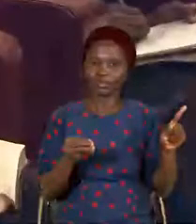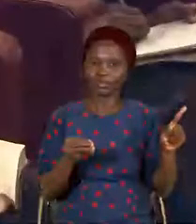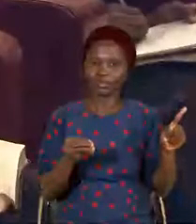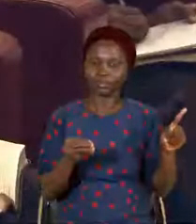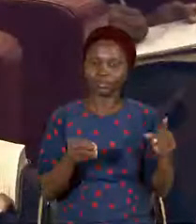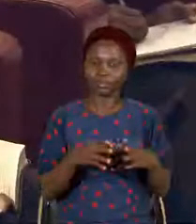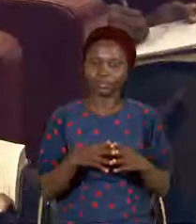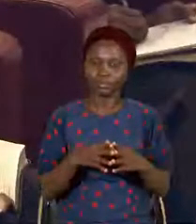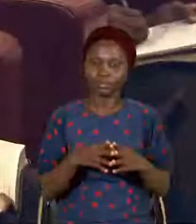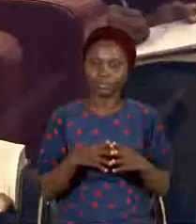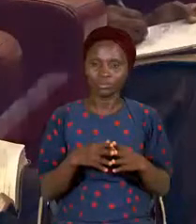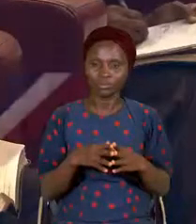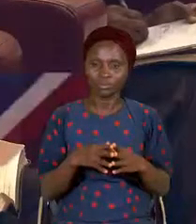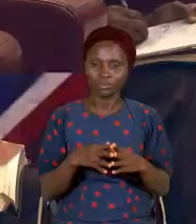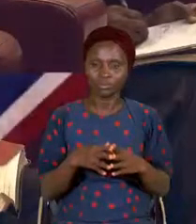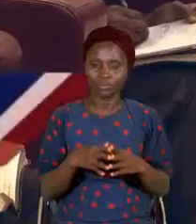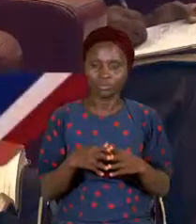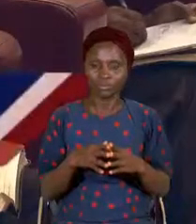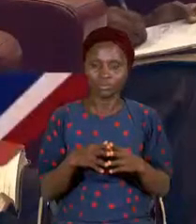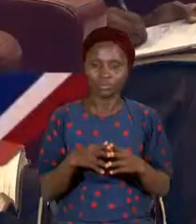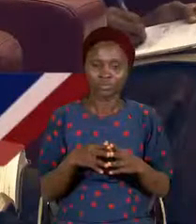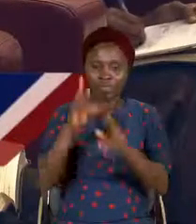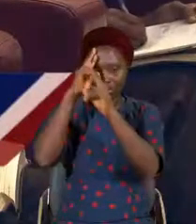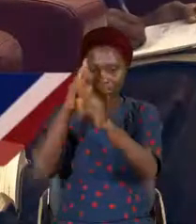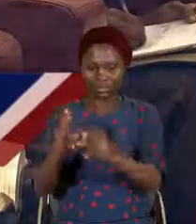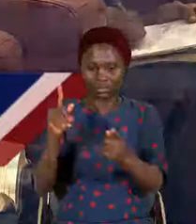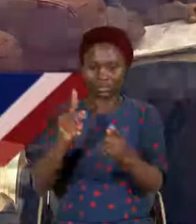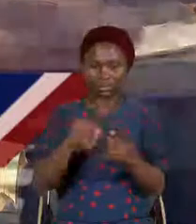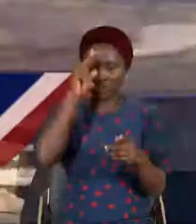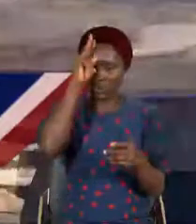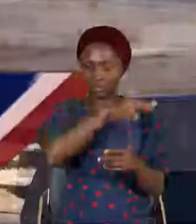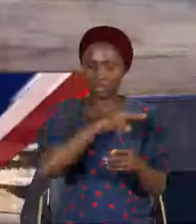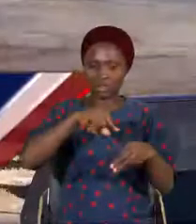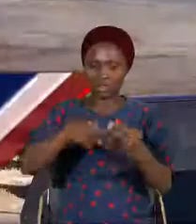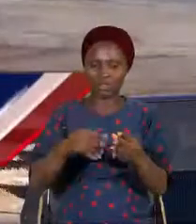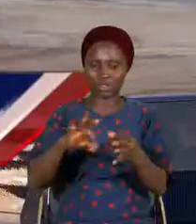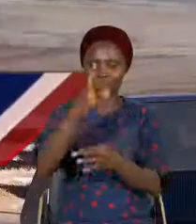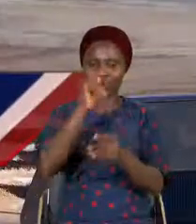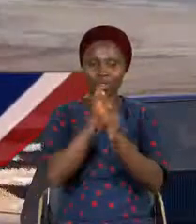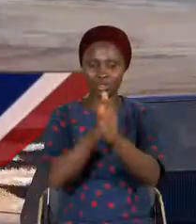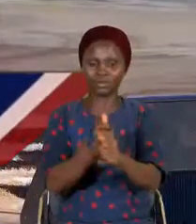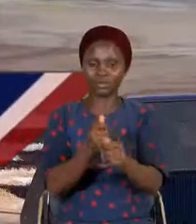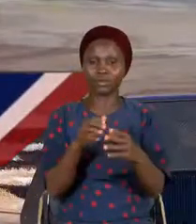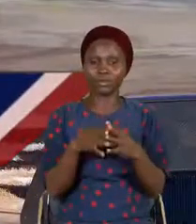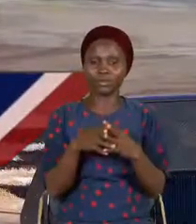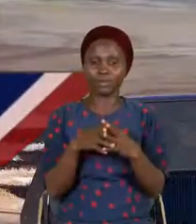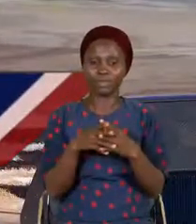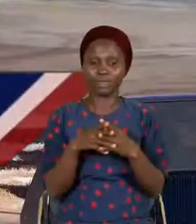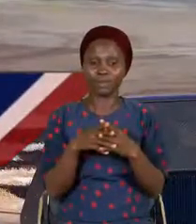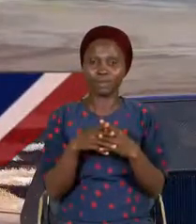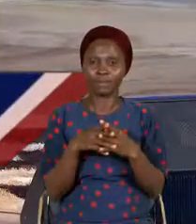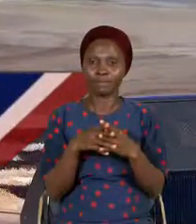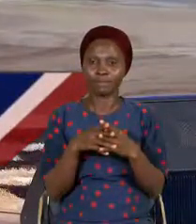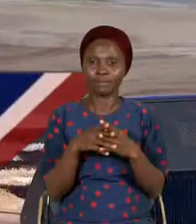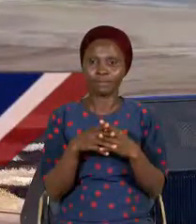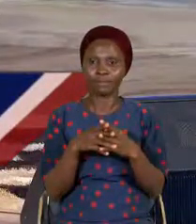la référence à l'ignorance sur des dons spirituels. Nous